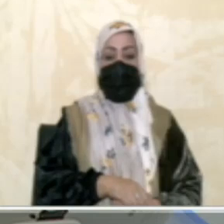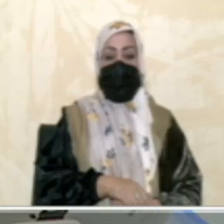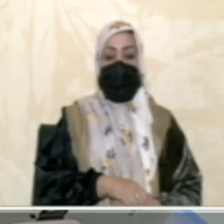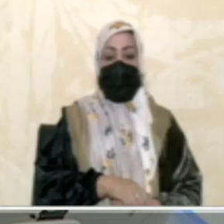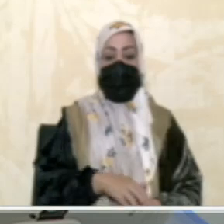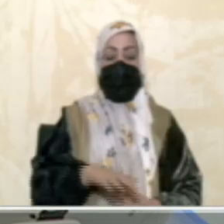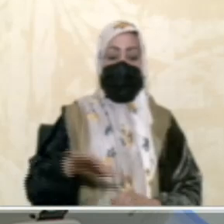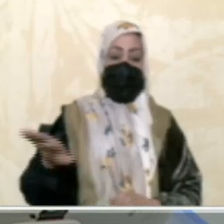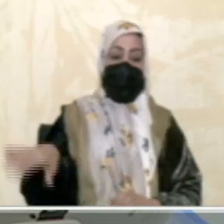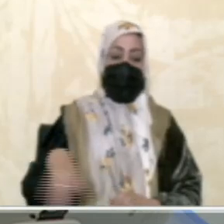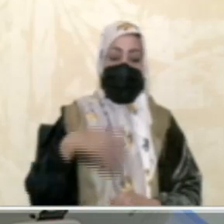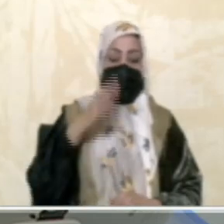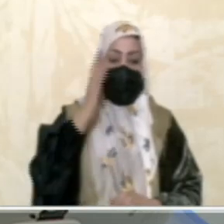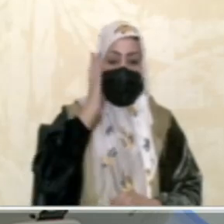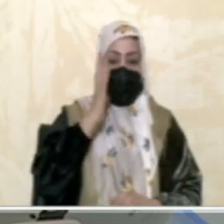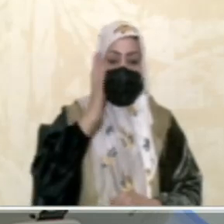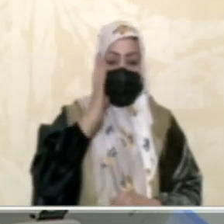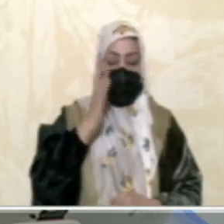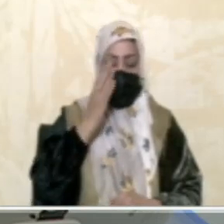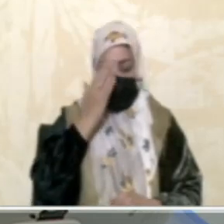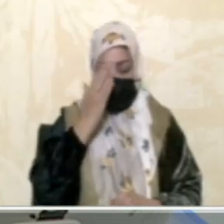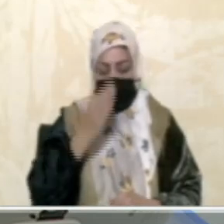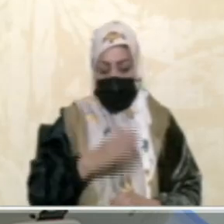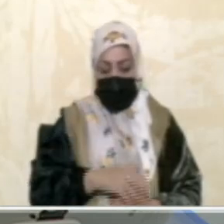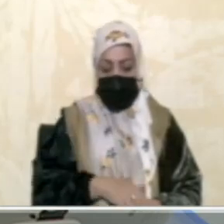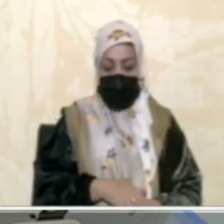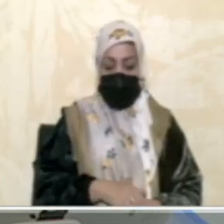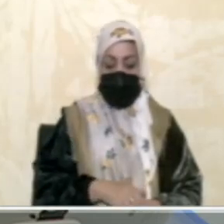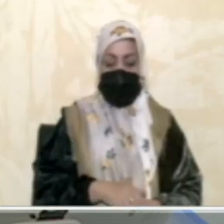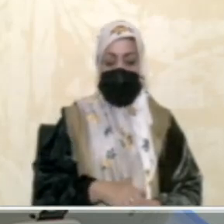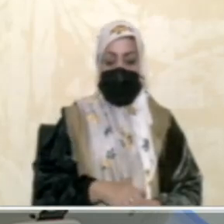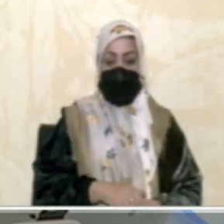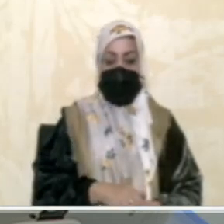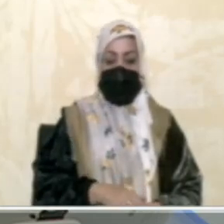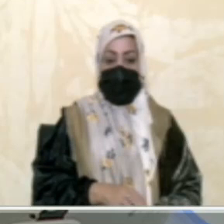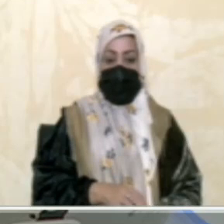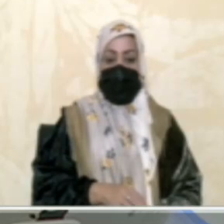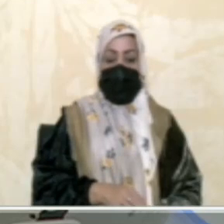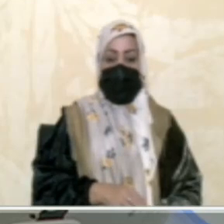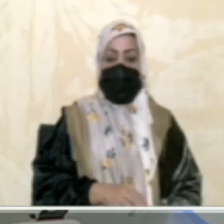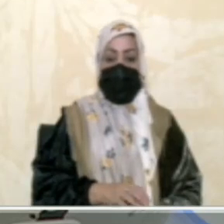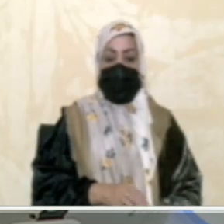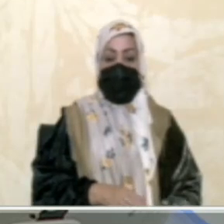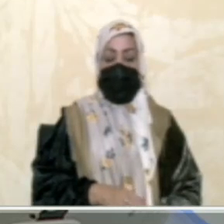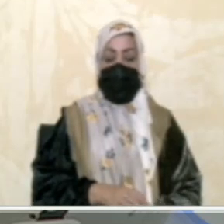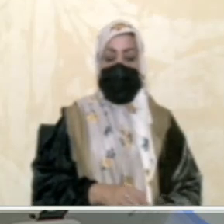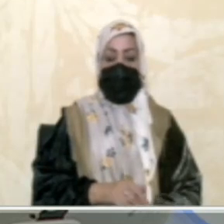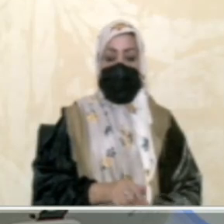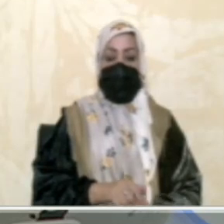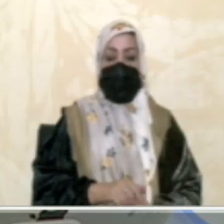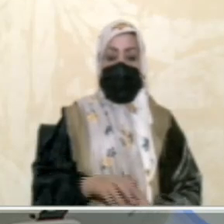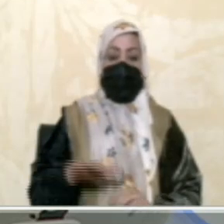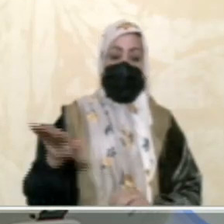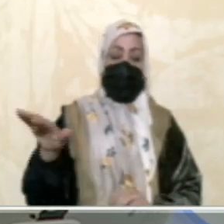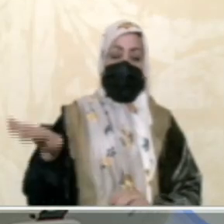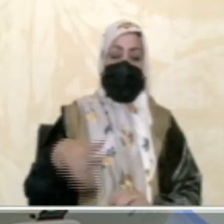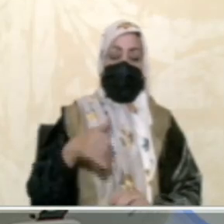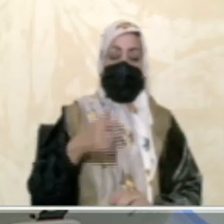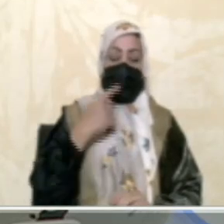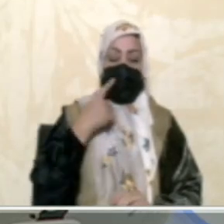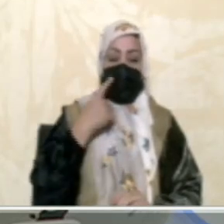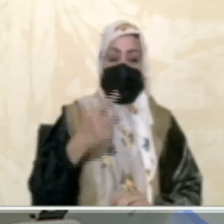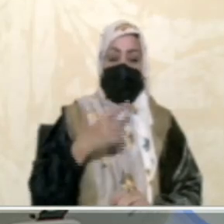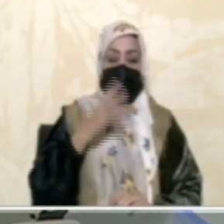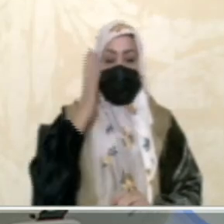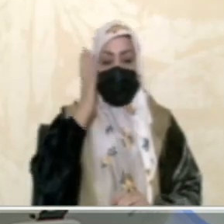السؤال السؤال المهم يا يونس هل الناس اللي جالسين يعني يقومون للصلاه ولا الناس الداخلون